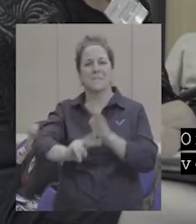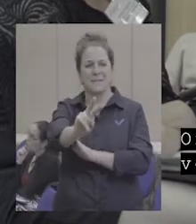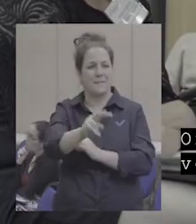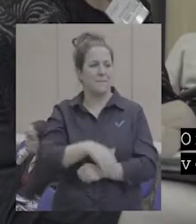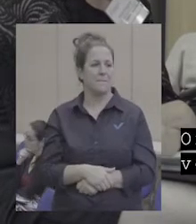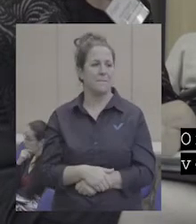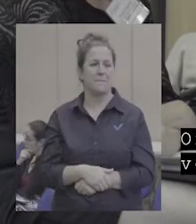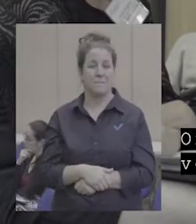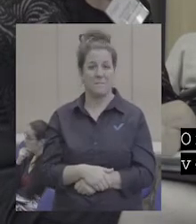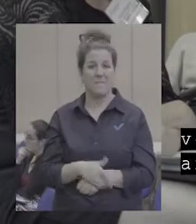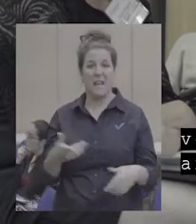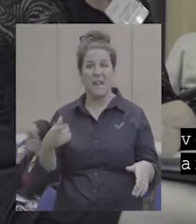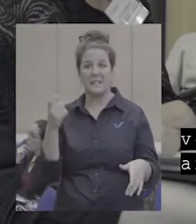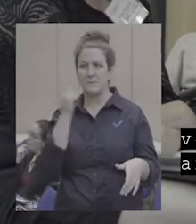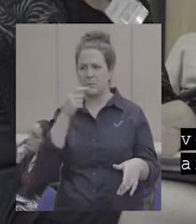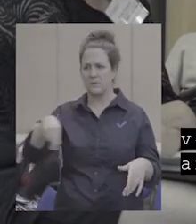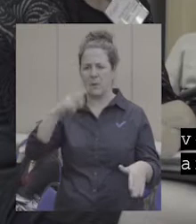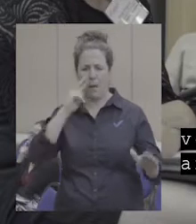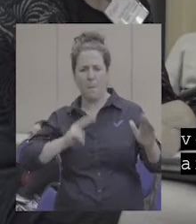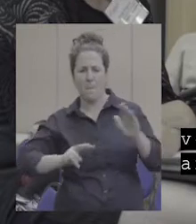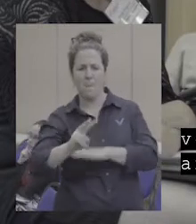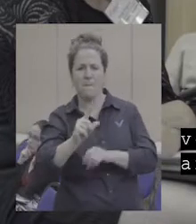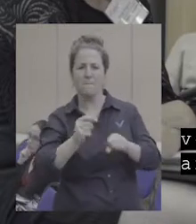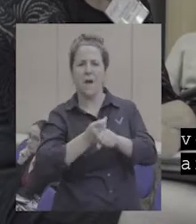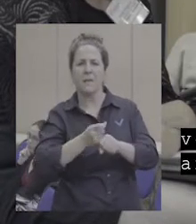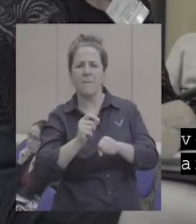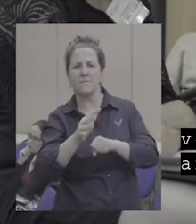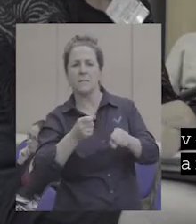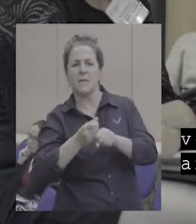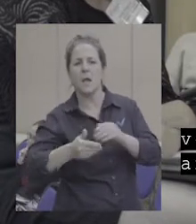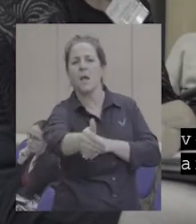choses venir. On a de la misère à voir dans 20 ans ou dans 25 ans.